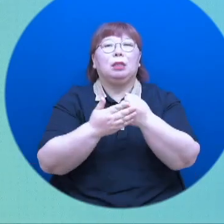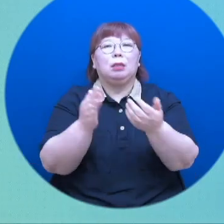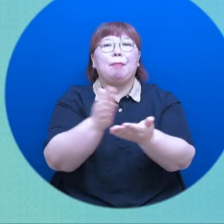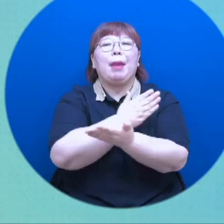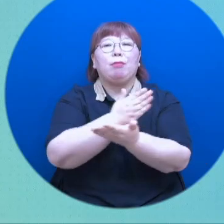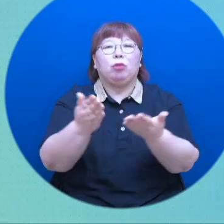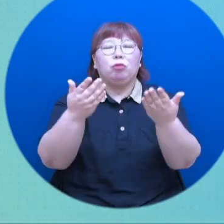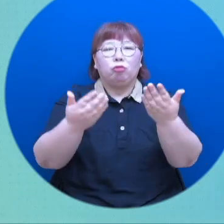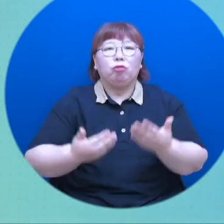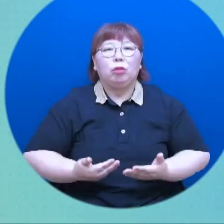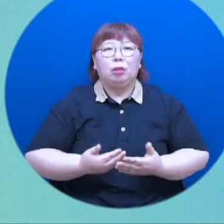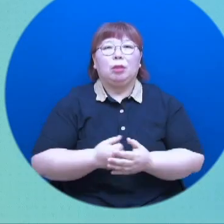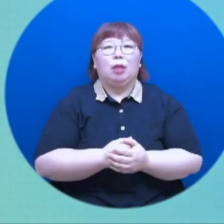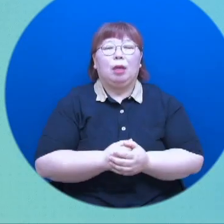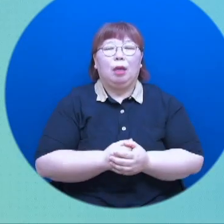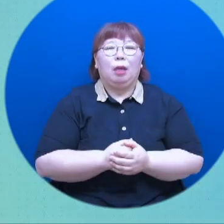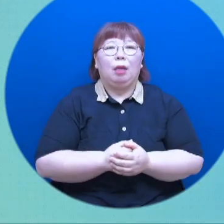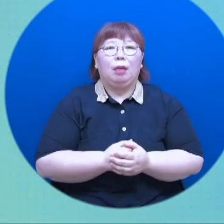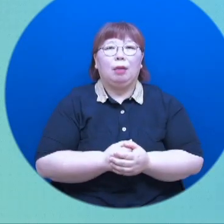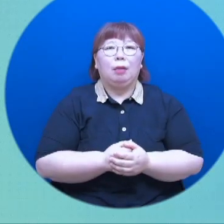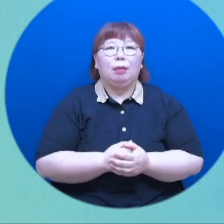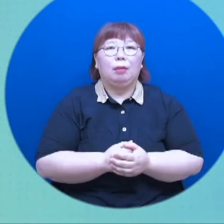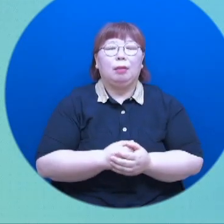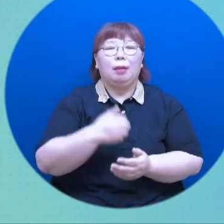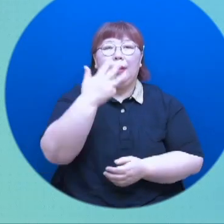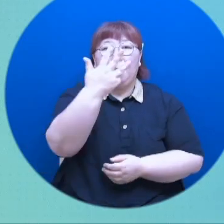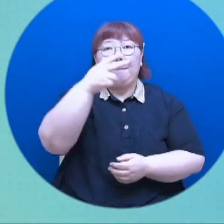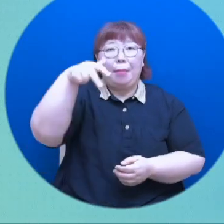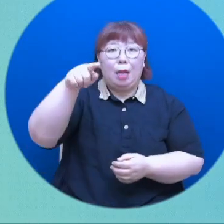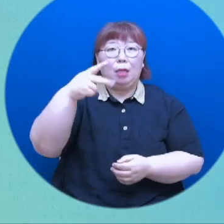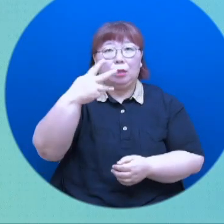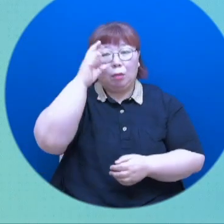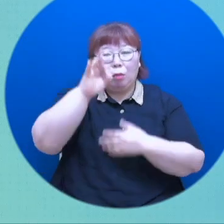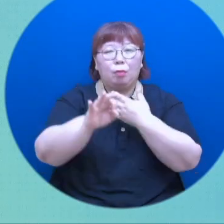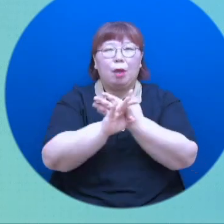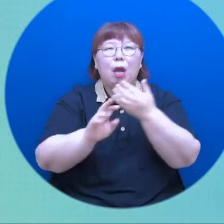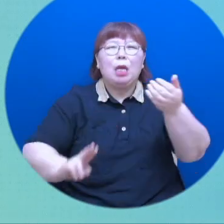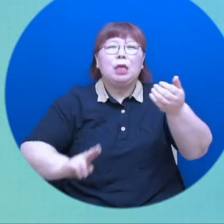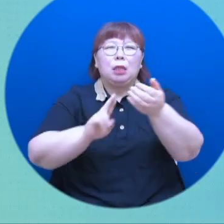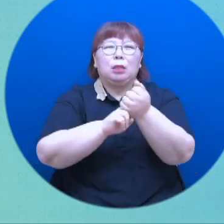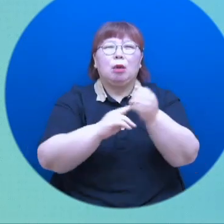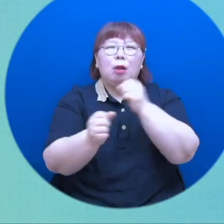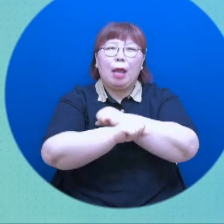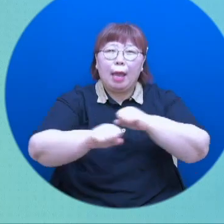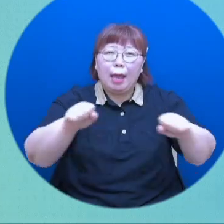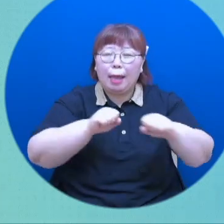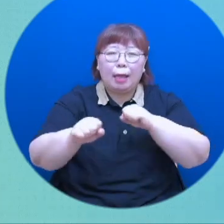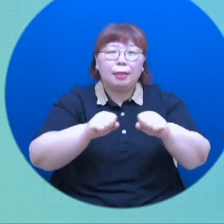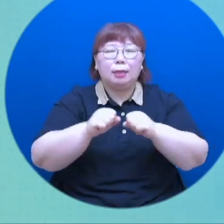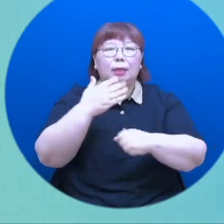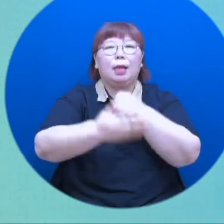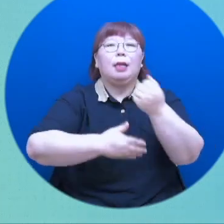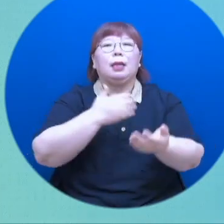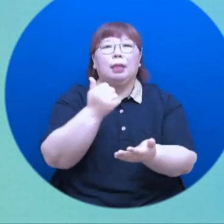말씀해요. 본문 8절에 보면 기적을 행하시는 하나님, 15, 21,